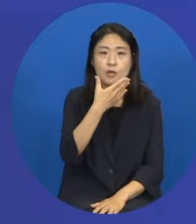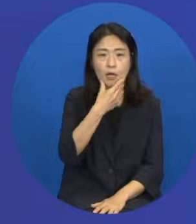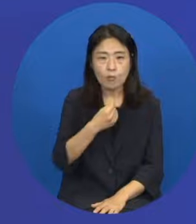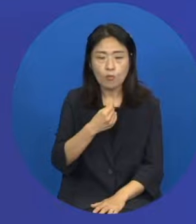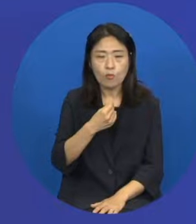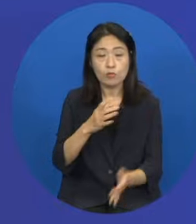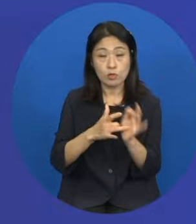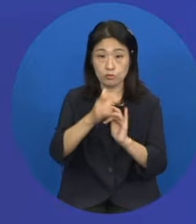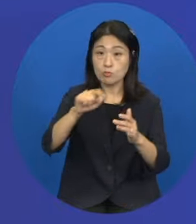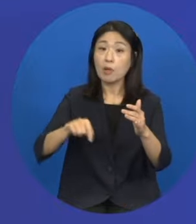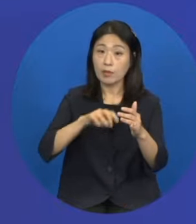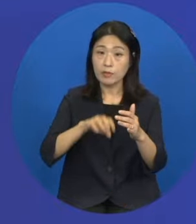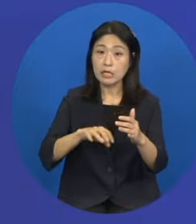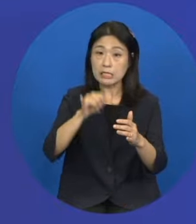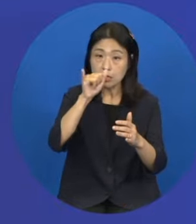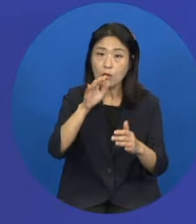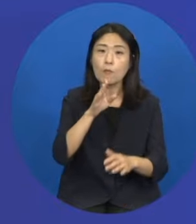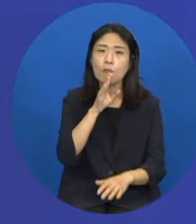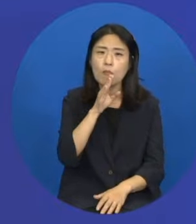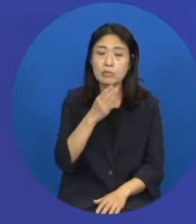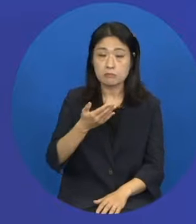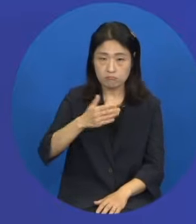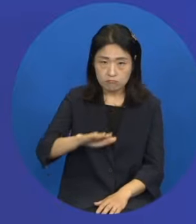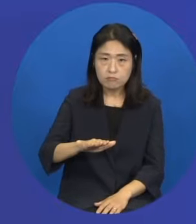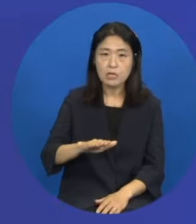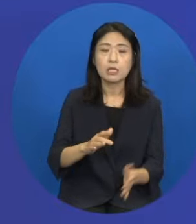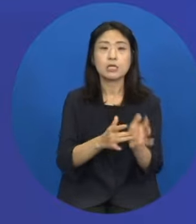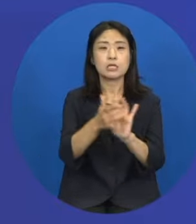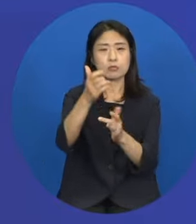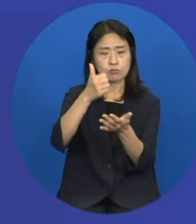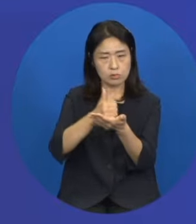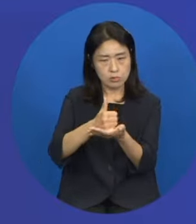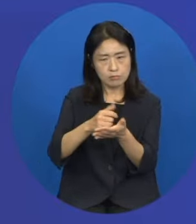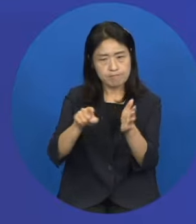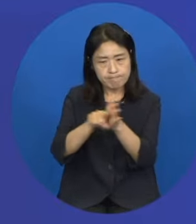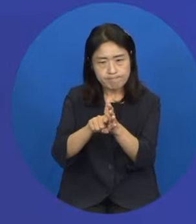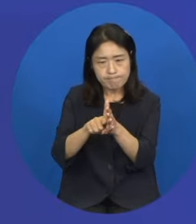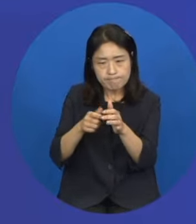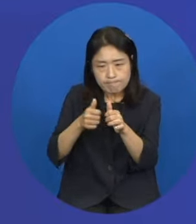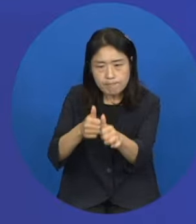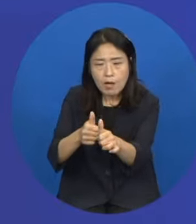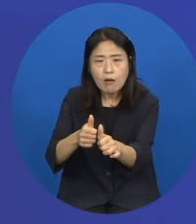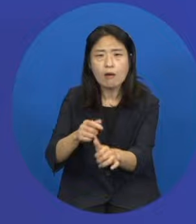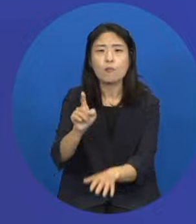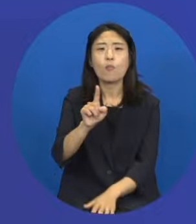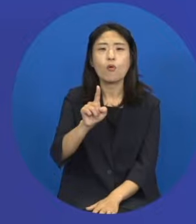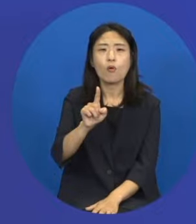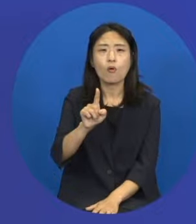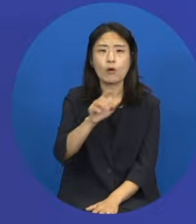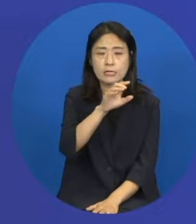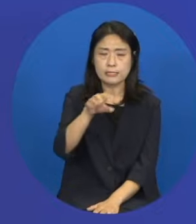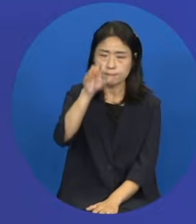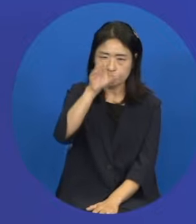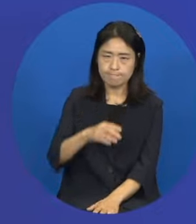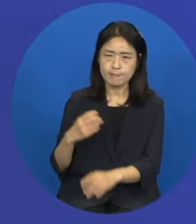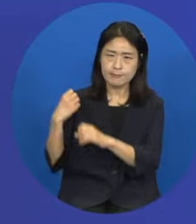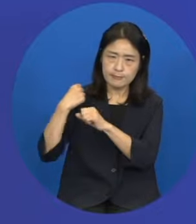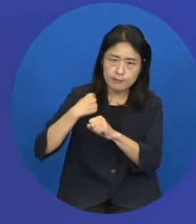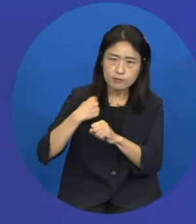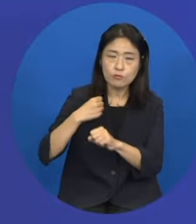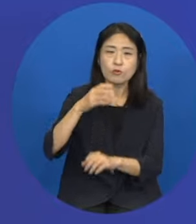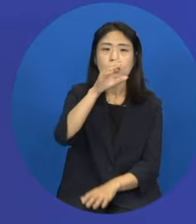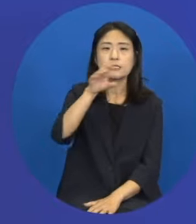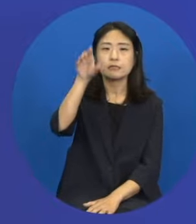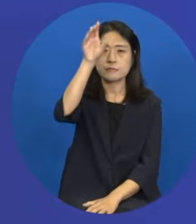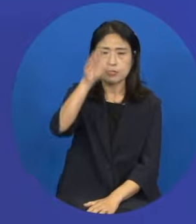그렇습니다. 그러나 예수님을 믿고 따른다는 것은 십자가를 지는 것이고 십자가에서 죽는